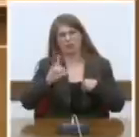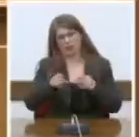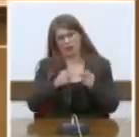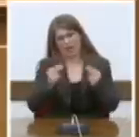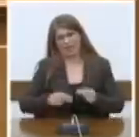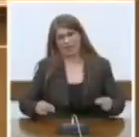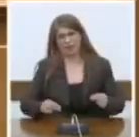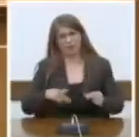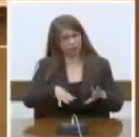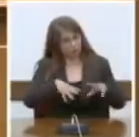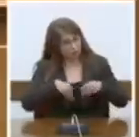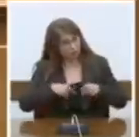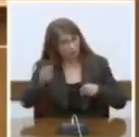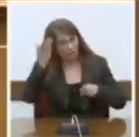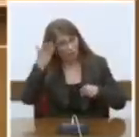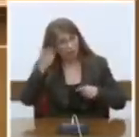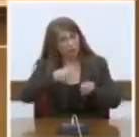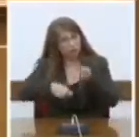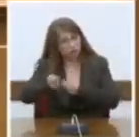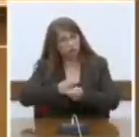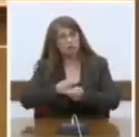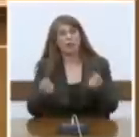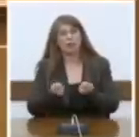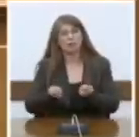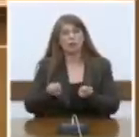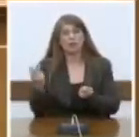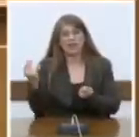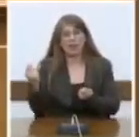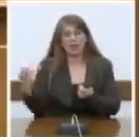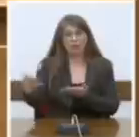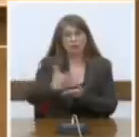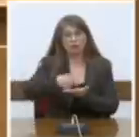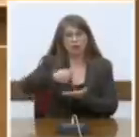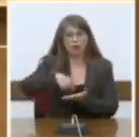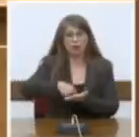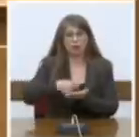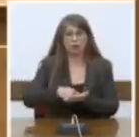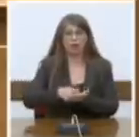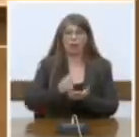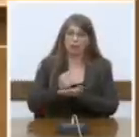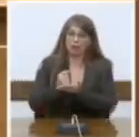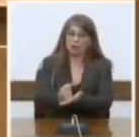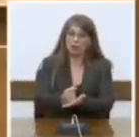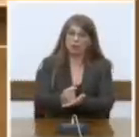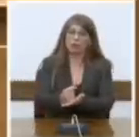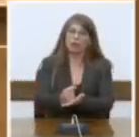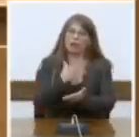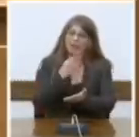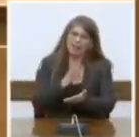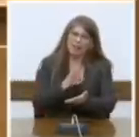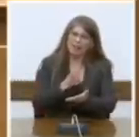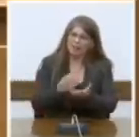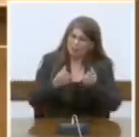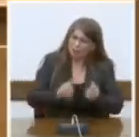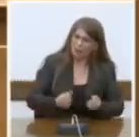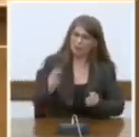της ακρίβειας, χρησιμοποιώντας λεφτά από τους φόρους για να χρηματοδοτήσετε την ακρίβεια, δηλαδή επιβαρύνοντας κι άλλο την κοινωνία. Γιατί